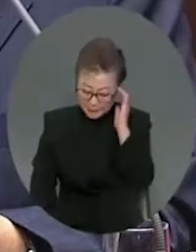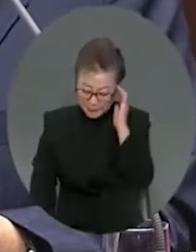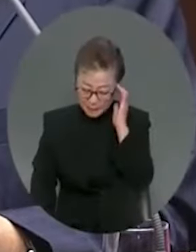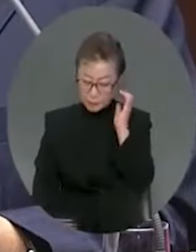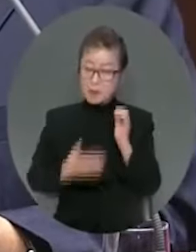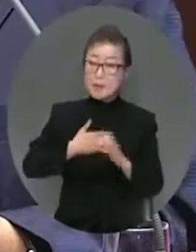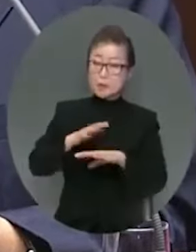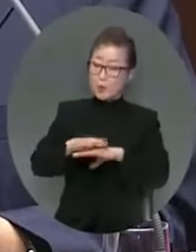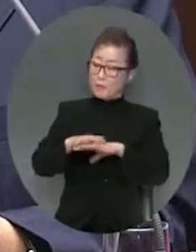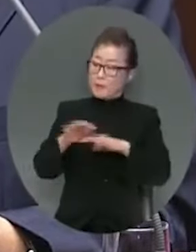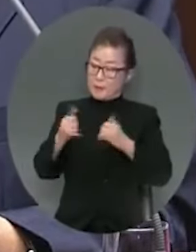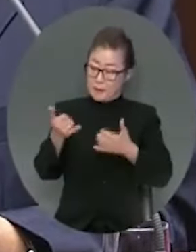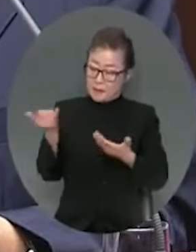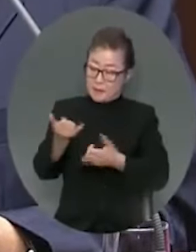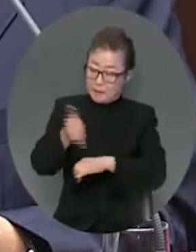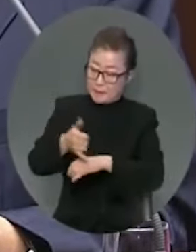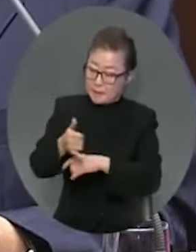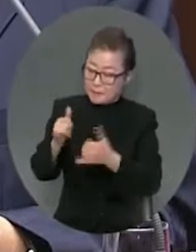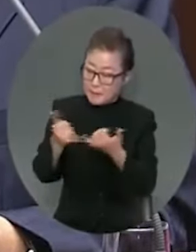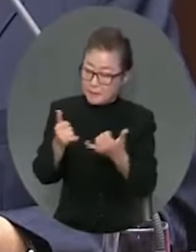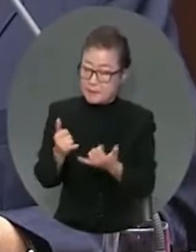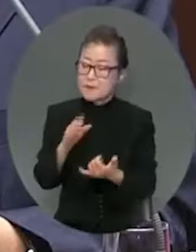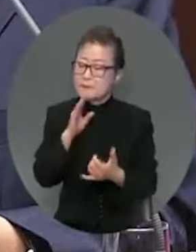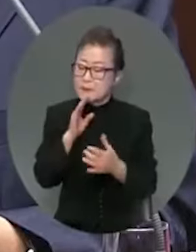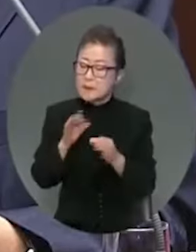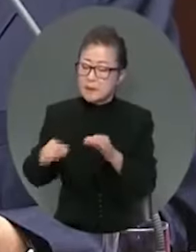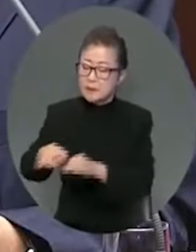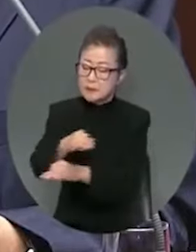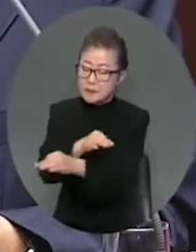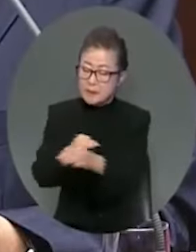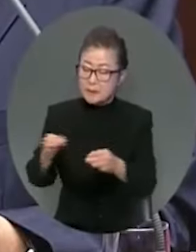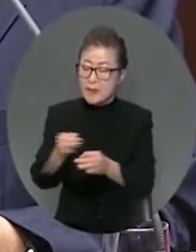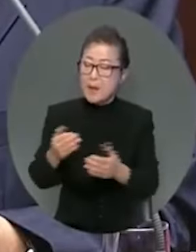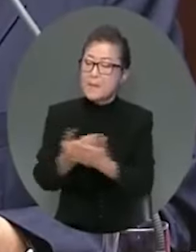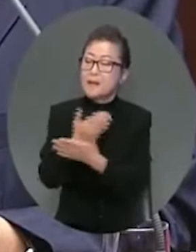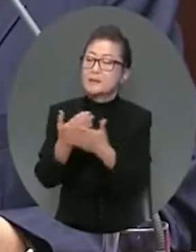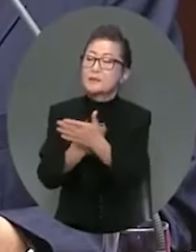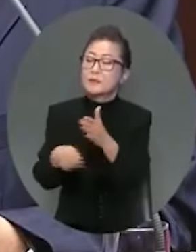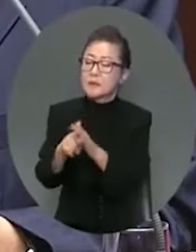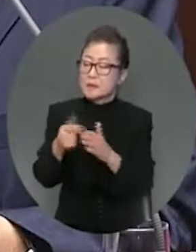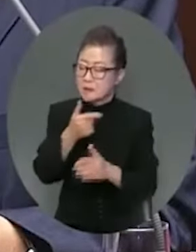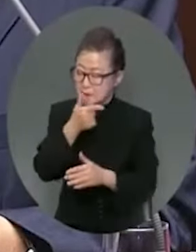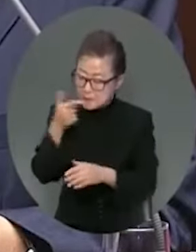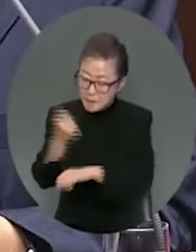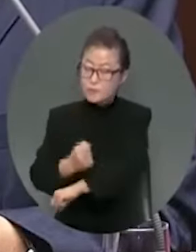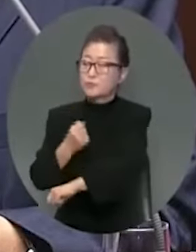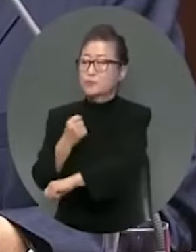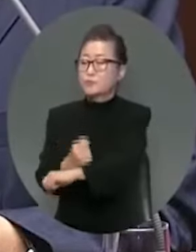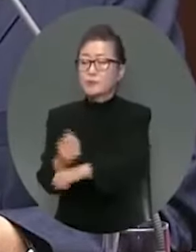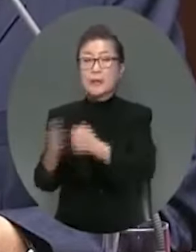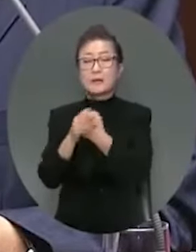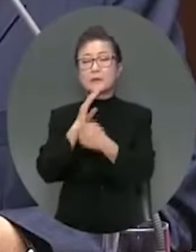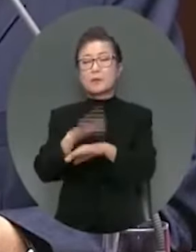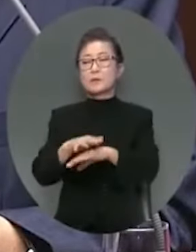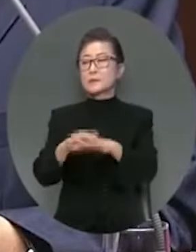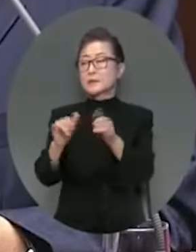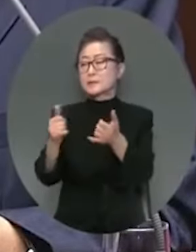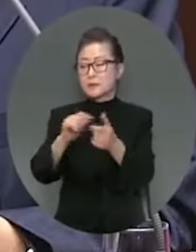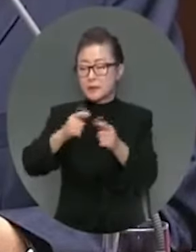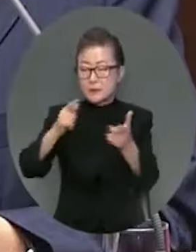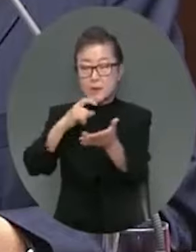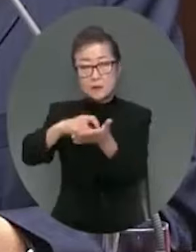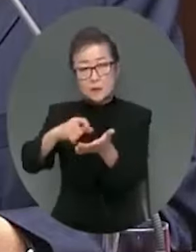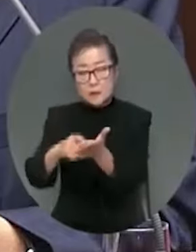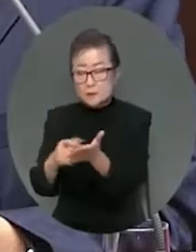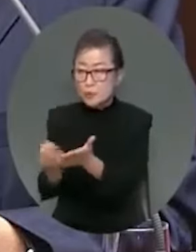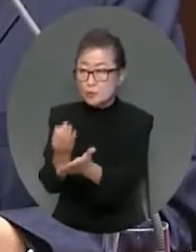농민들이 그동안의 경제 발전에 기여한 바가 대단히 큽니다. 따라서 농민들이 적절한 소득을